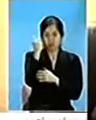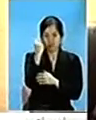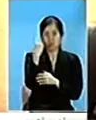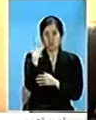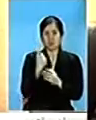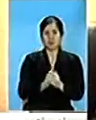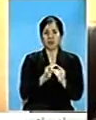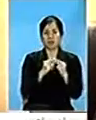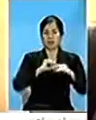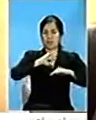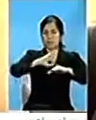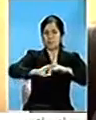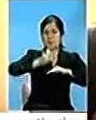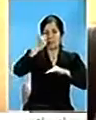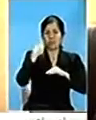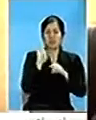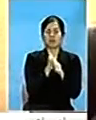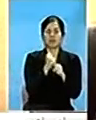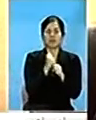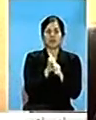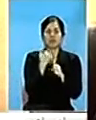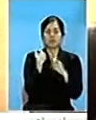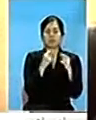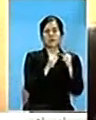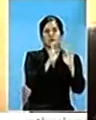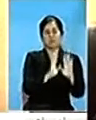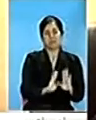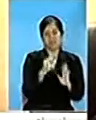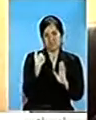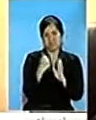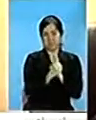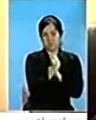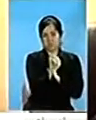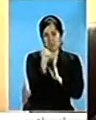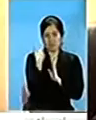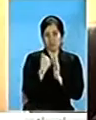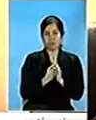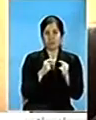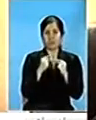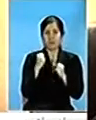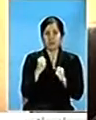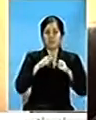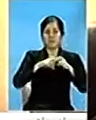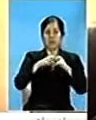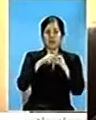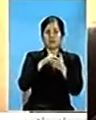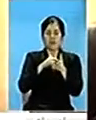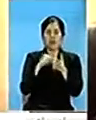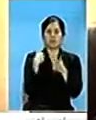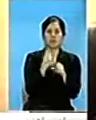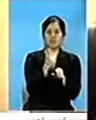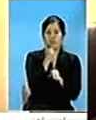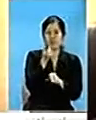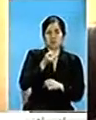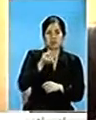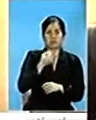าพในการทำงานของผู้นำของเขาว่าเป็นผู้นำที่มีความจริงใจมีความเสียสละมีความตั้งใจจะแก้ไขปัญหาด้วยกระบวนการ